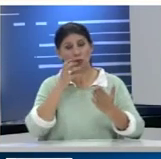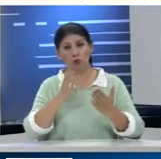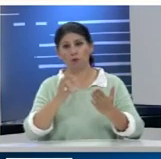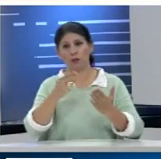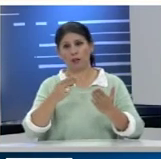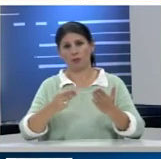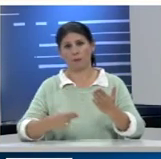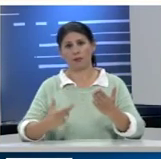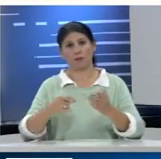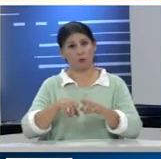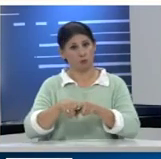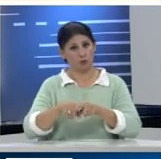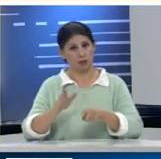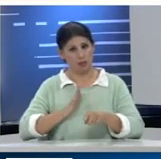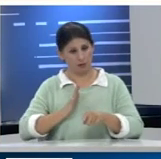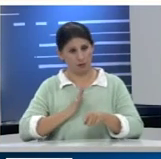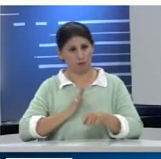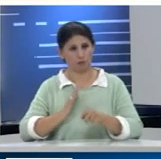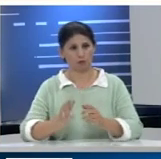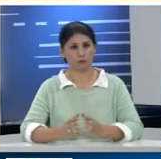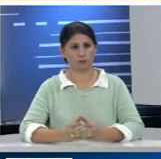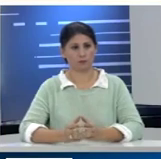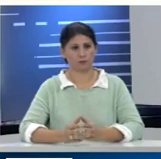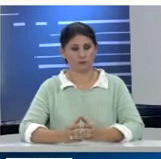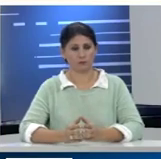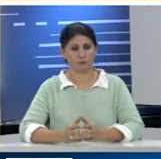σοβαρά ζητήματα που αφορούν ανθρώπους,